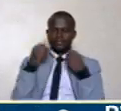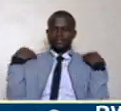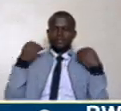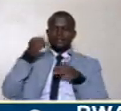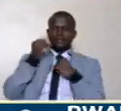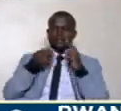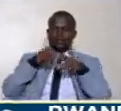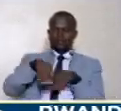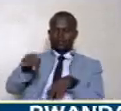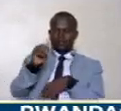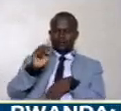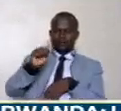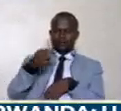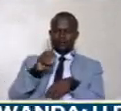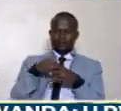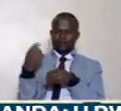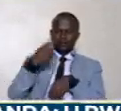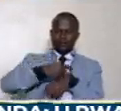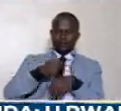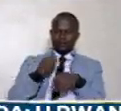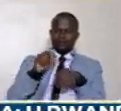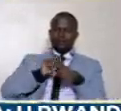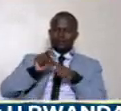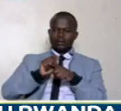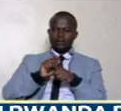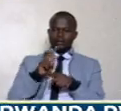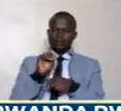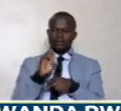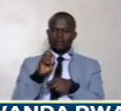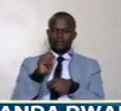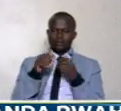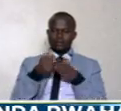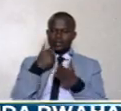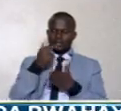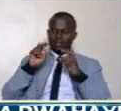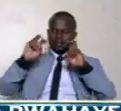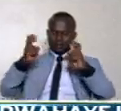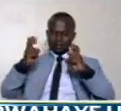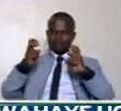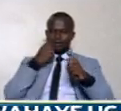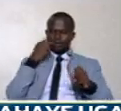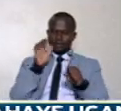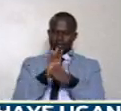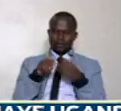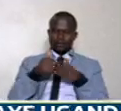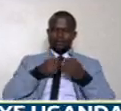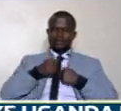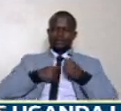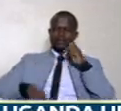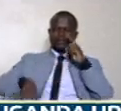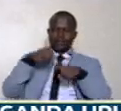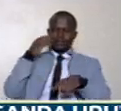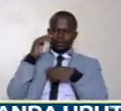nyuma yabere kuri stade Amahoro uyu munsi umutoza Vincent Mashami akaba yavuze ko yizeza abanyarwanda